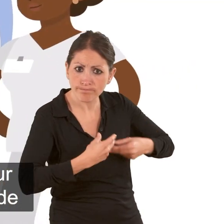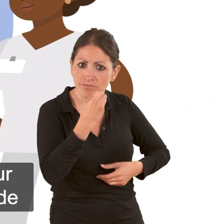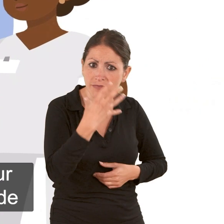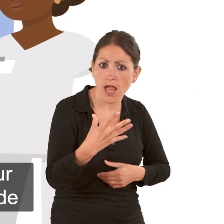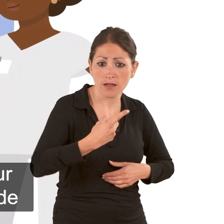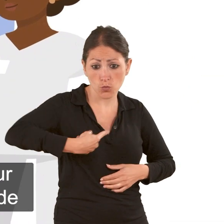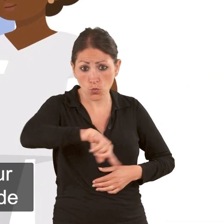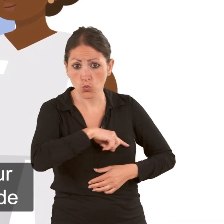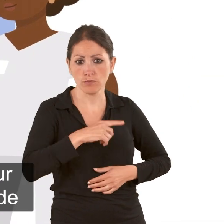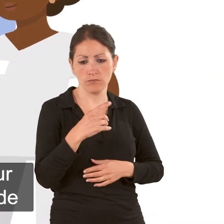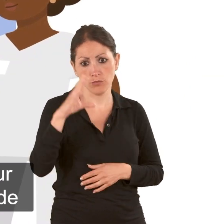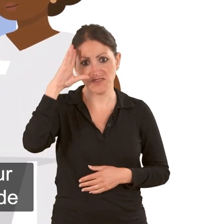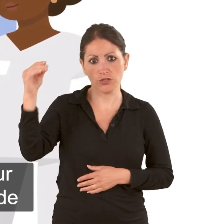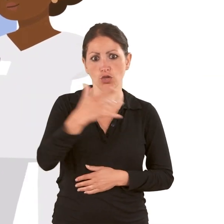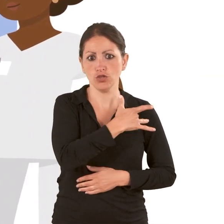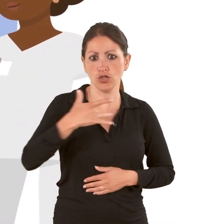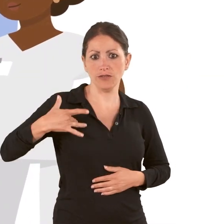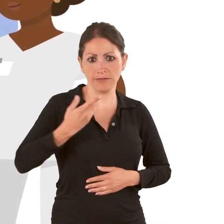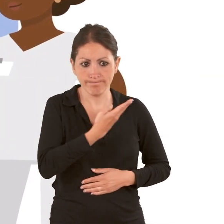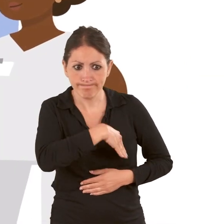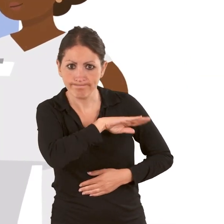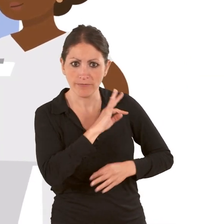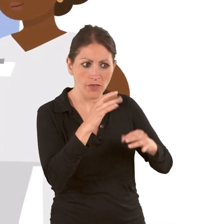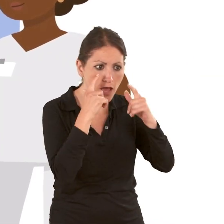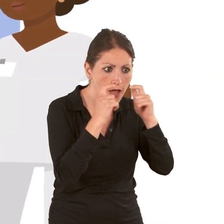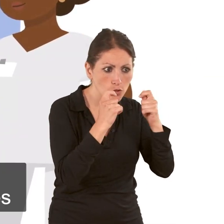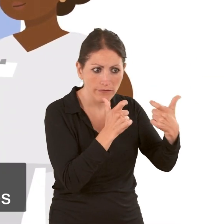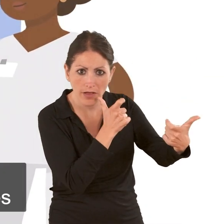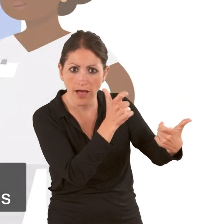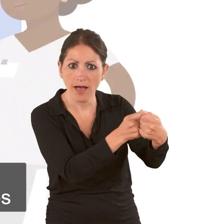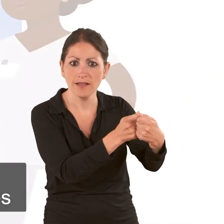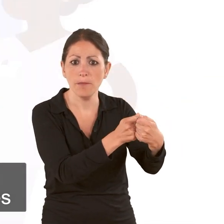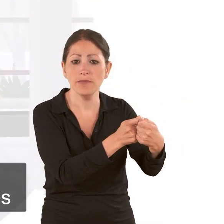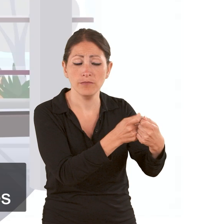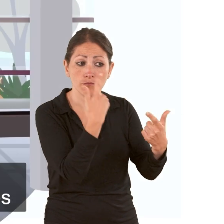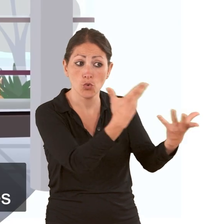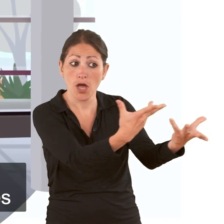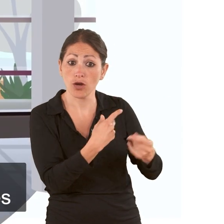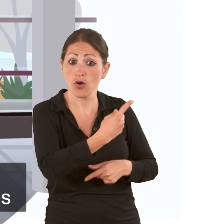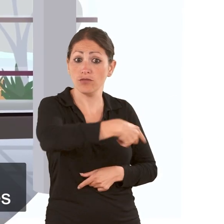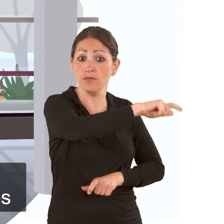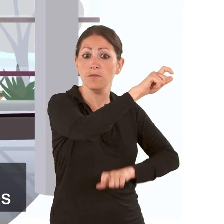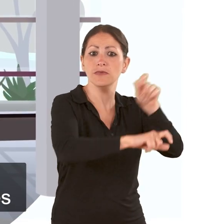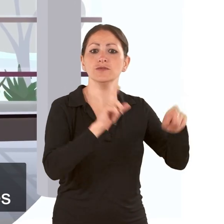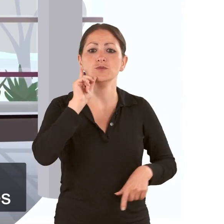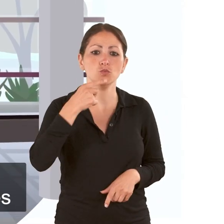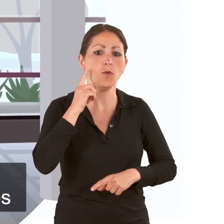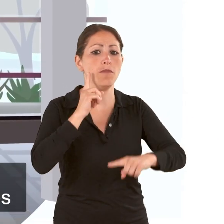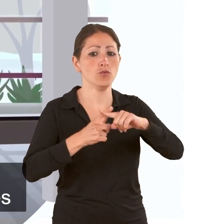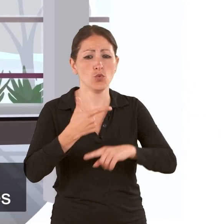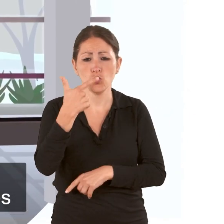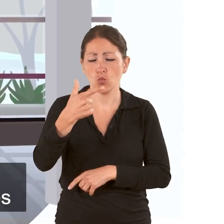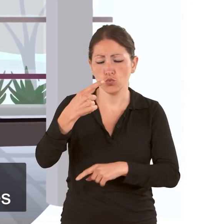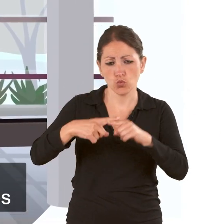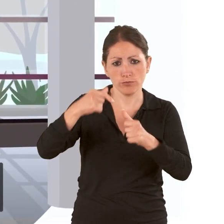leur accès aux soins, c'est à nous, professionnels de santé, d'être attentifs et de nous adapter. Pour accueillir une patiente ou un patient sourd ou